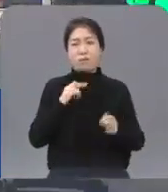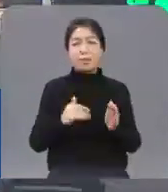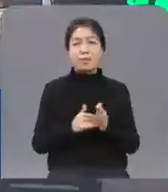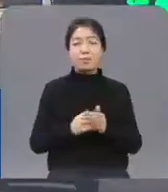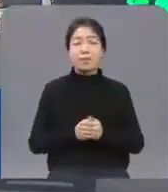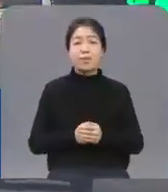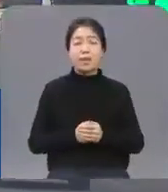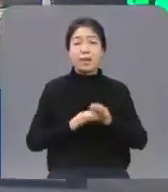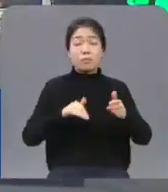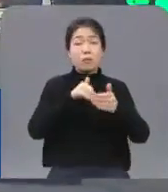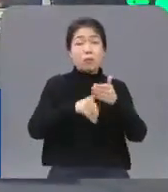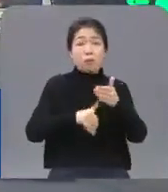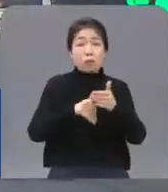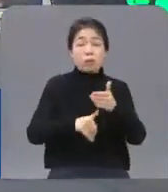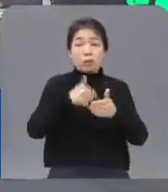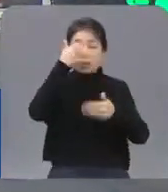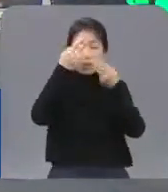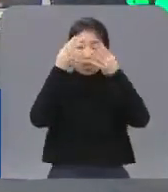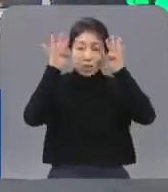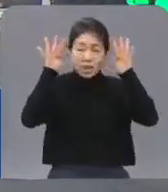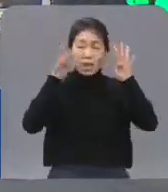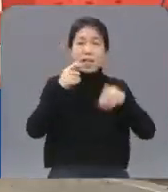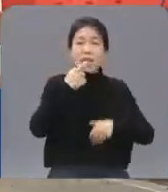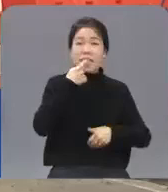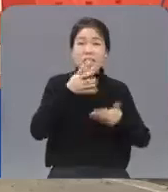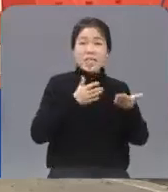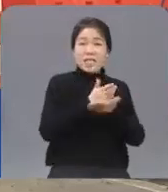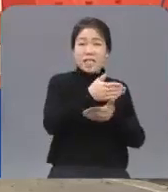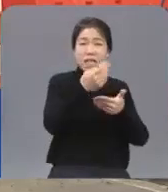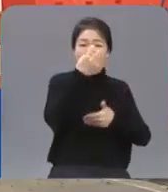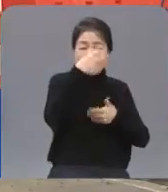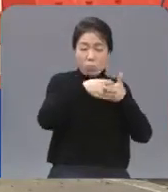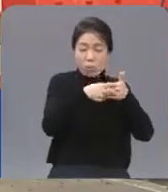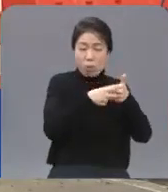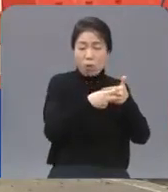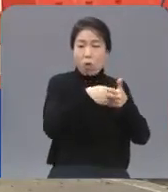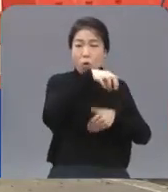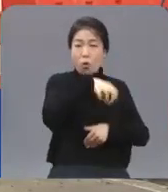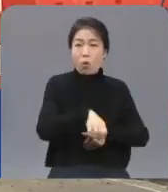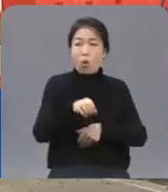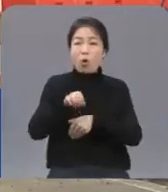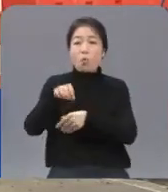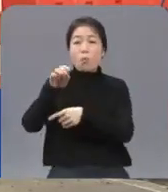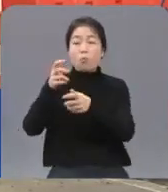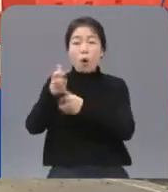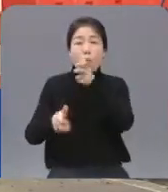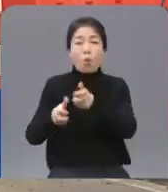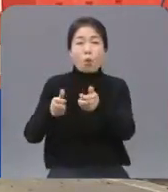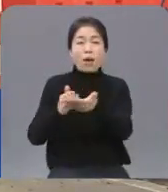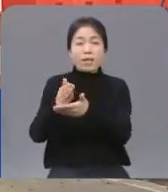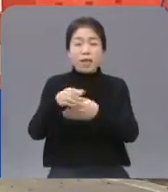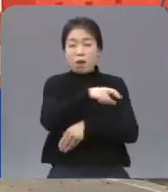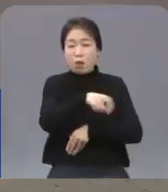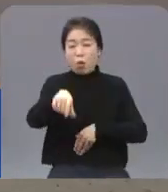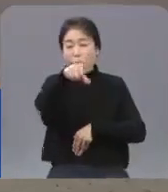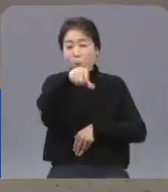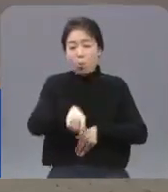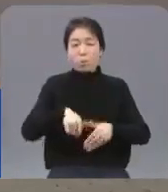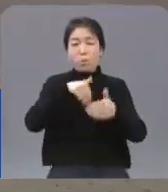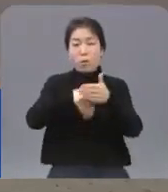이번 공사는 조선대학교 치대병원 앞 구관과 공과대학 앞 부관을 잇는 교차로 횡단공사로